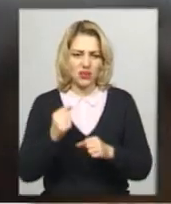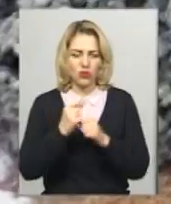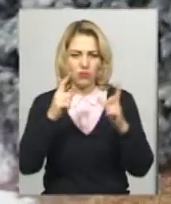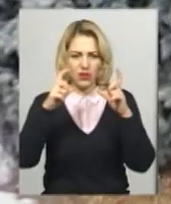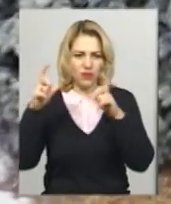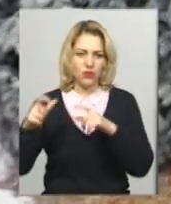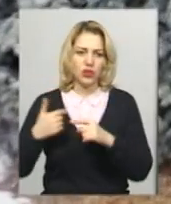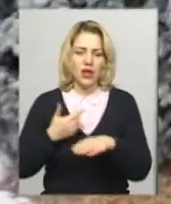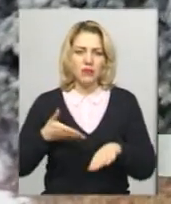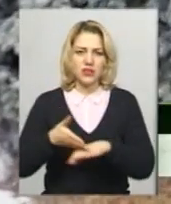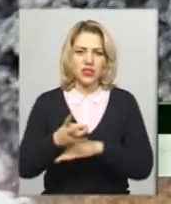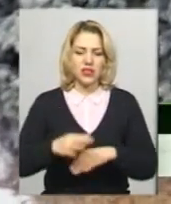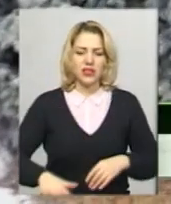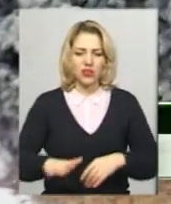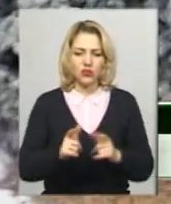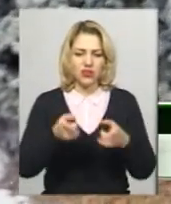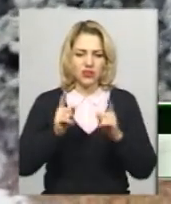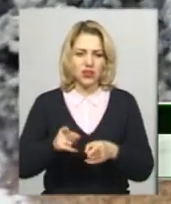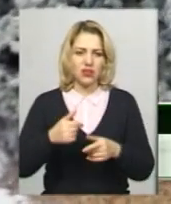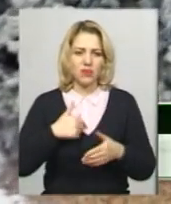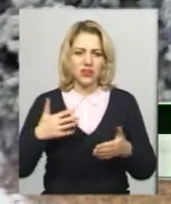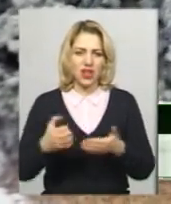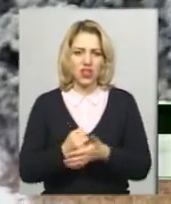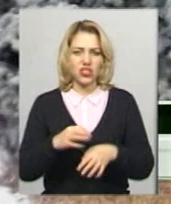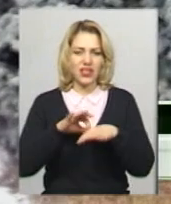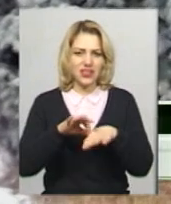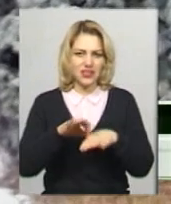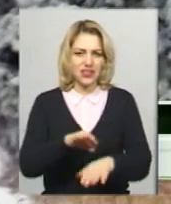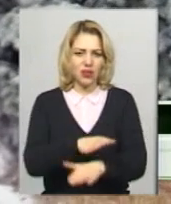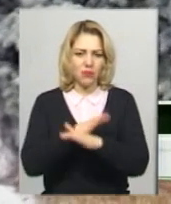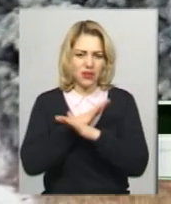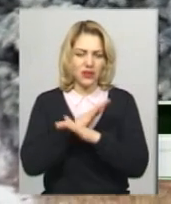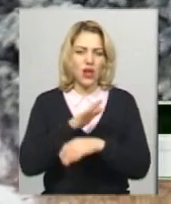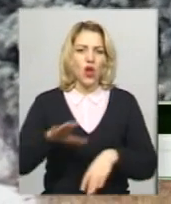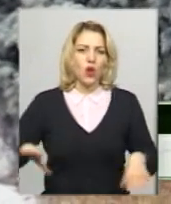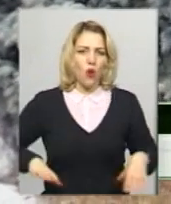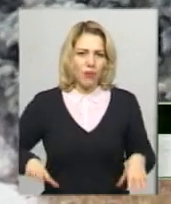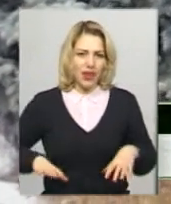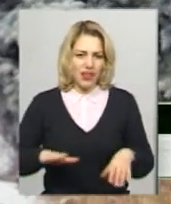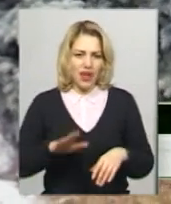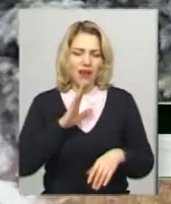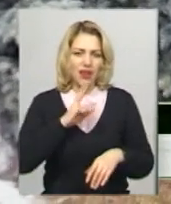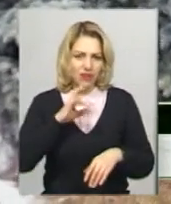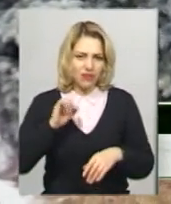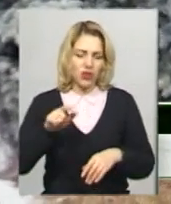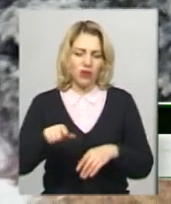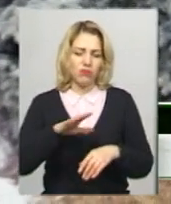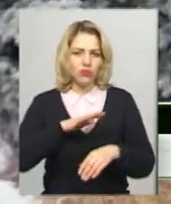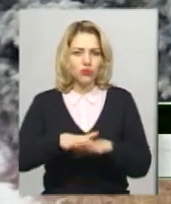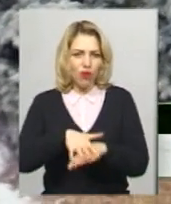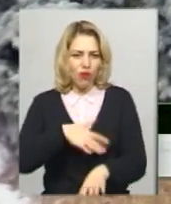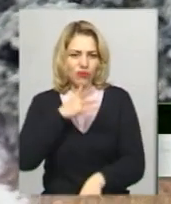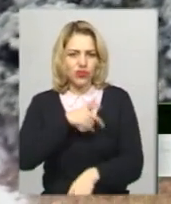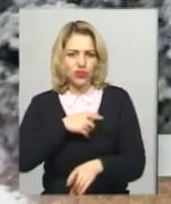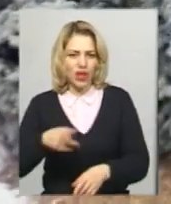знімки. Ми зайшли на територію, там дійсно ми знайшли тіло мертвого кобили, вона там вже пролежала достатньо довгий час.